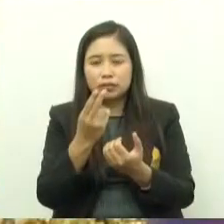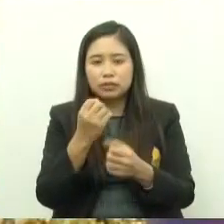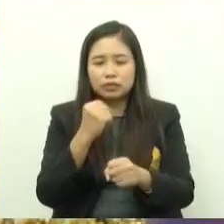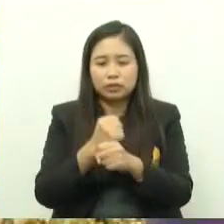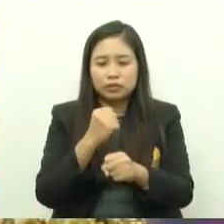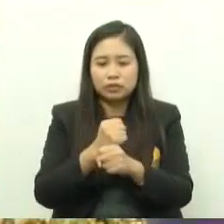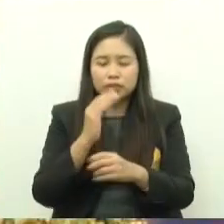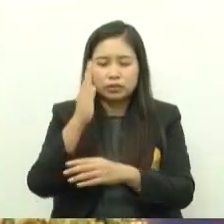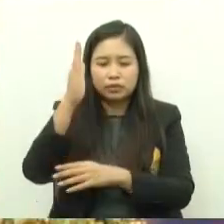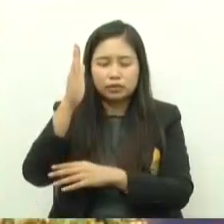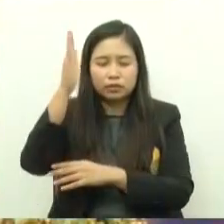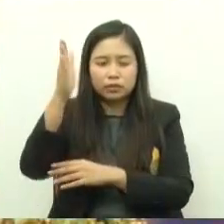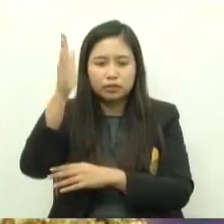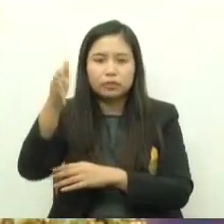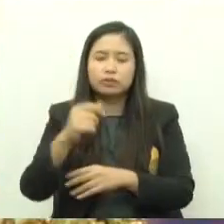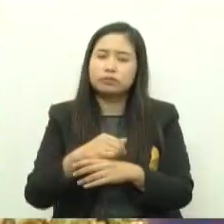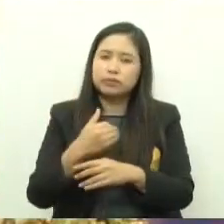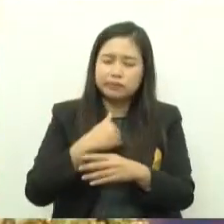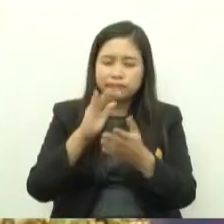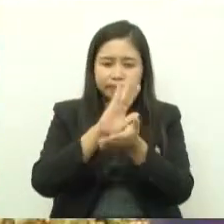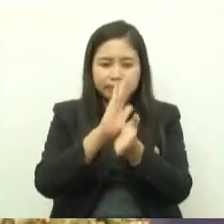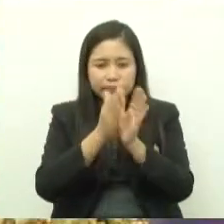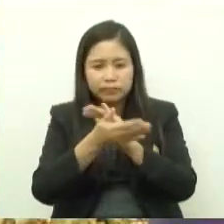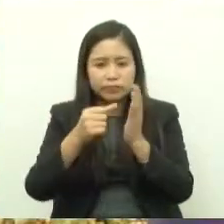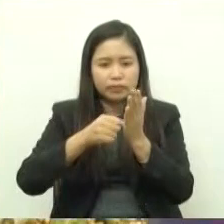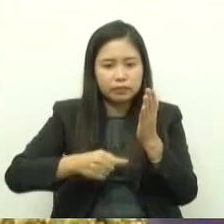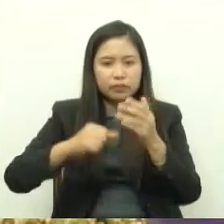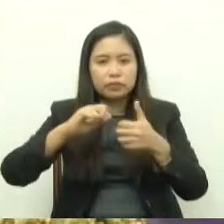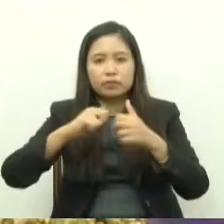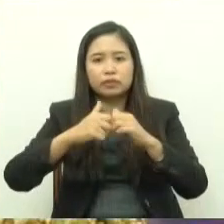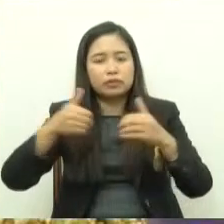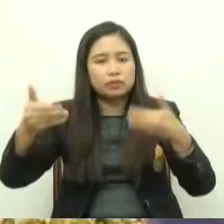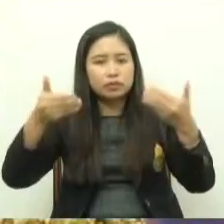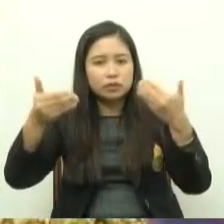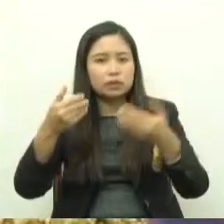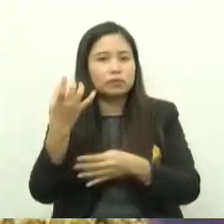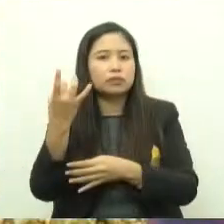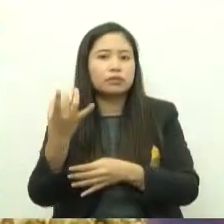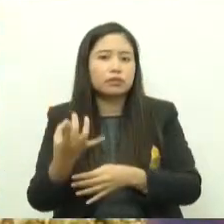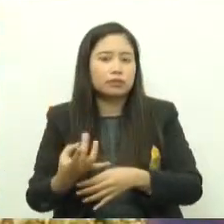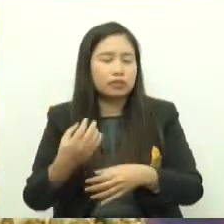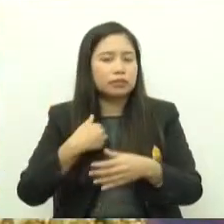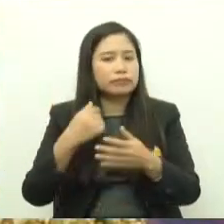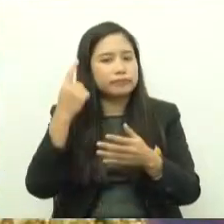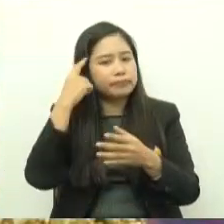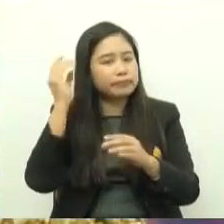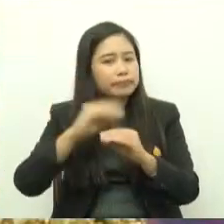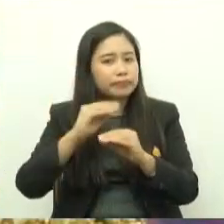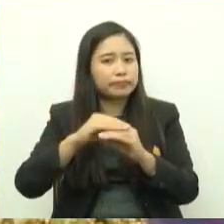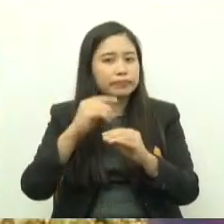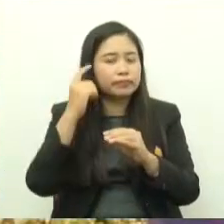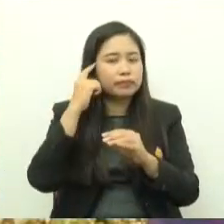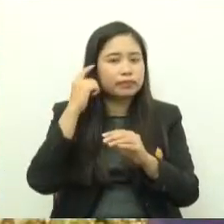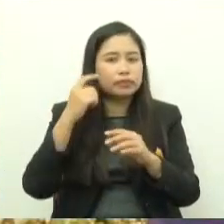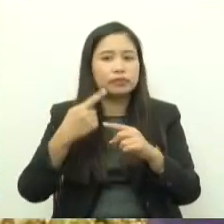ว่าครั้งต่อไปเนี่ยเราจะมีการปรับในเรื่องกิจกรรมที่มีการแข่งขันอะไรบ้างที่เราจัดแล้วมัน